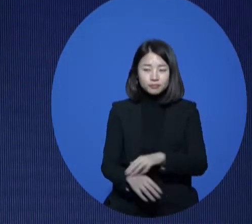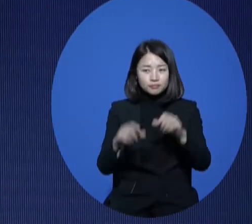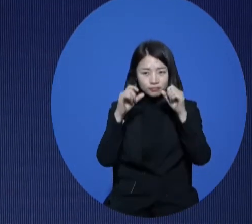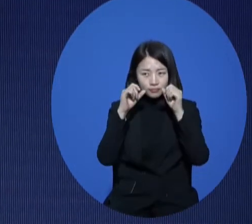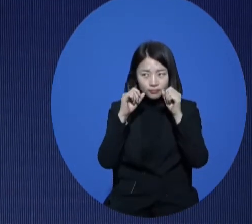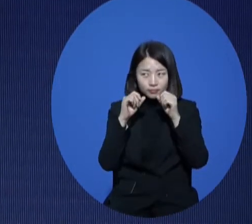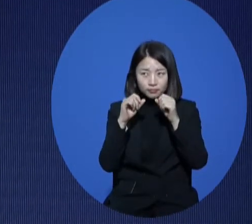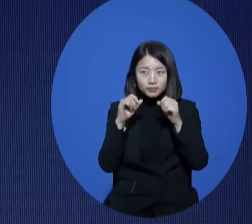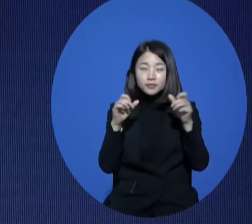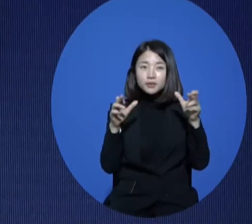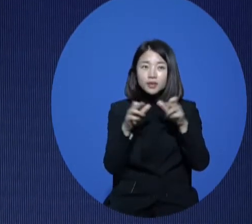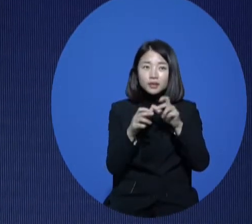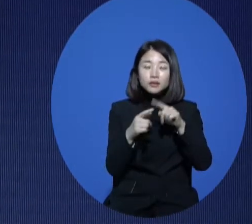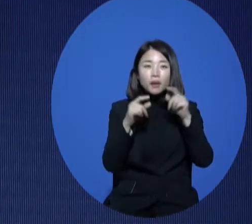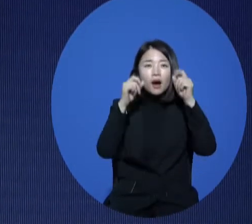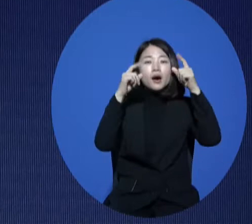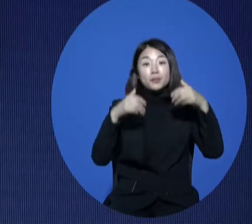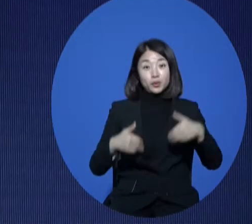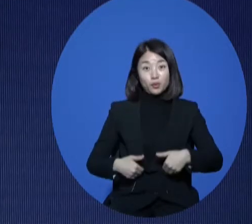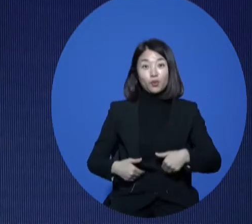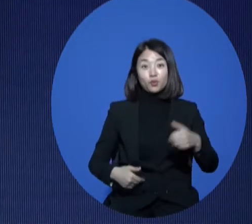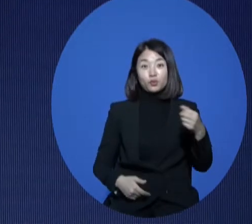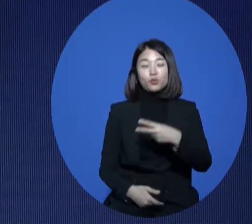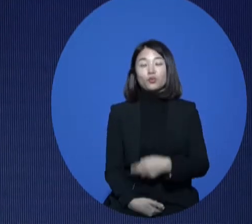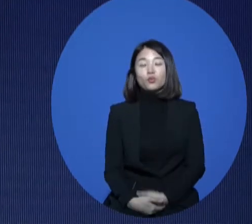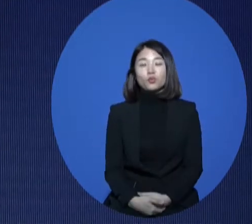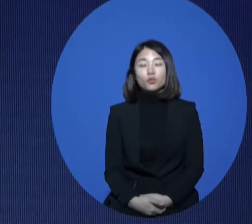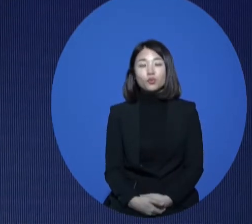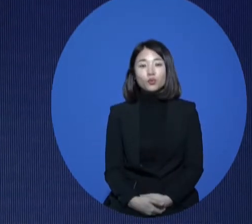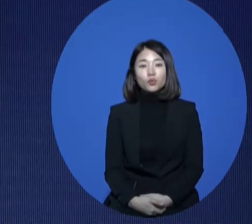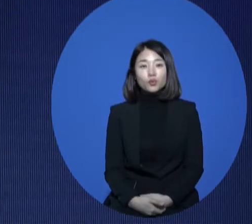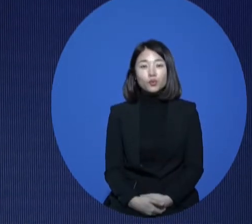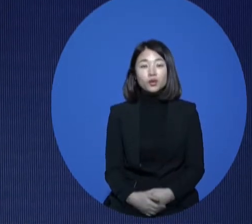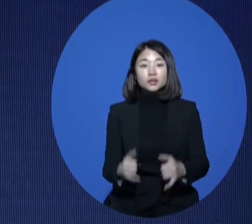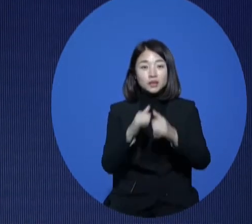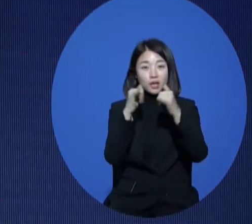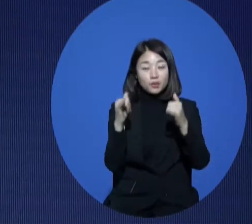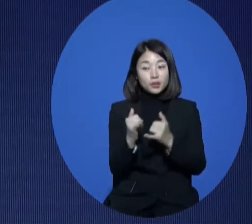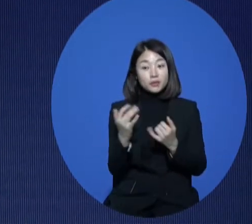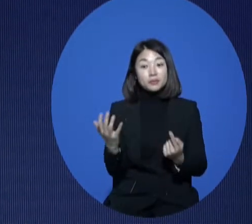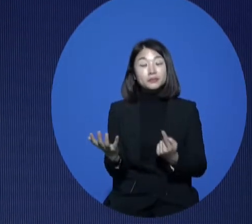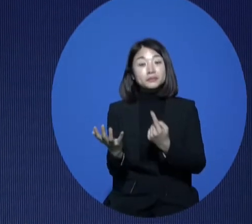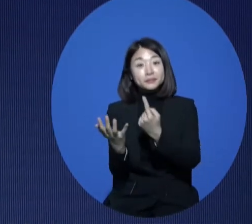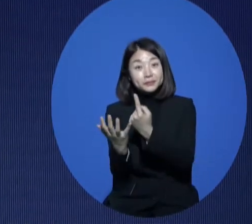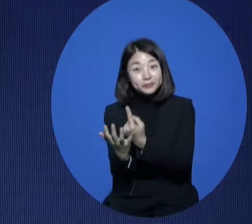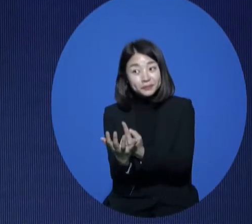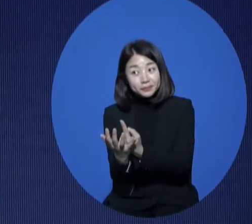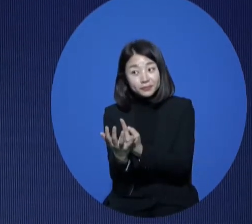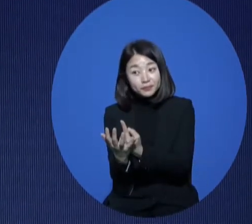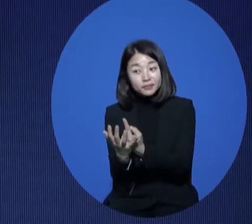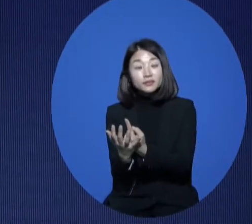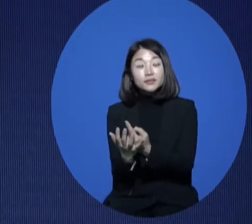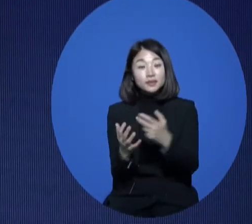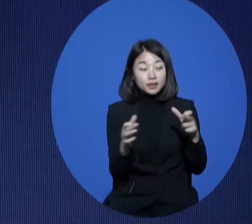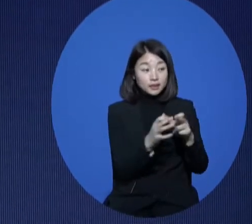깨달으시고 또 앞으로 여러분들이 나가서 우리 사회를 새롭고 아름다운 사회로 만들기 위해서